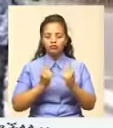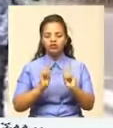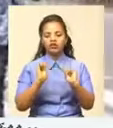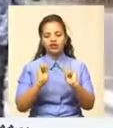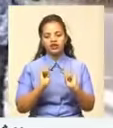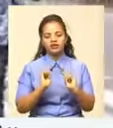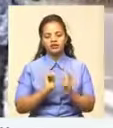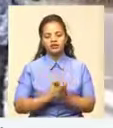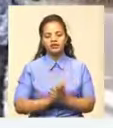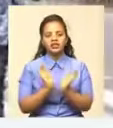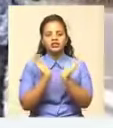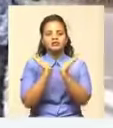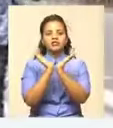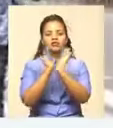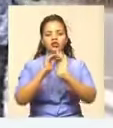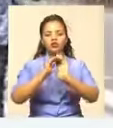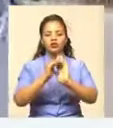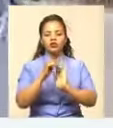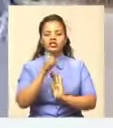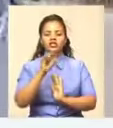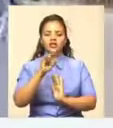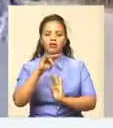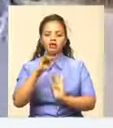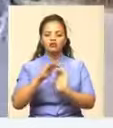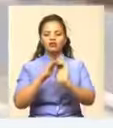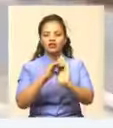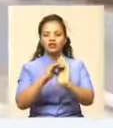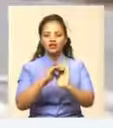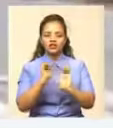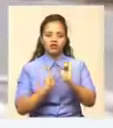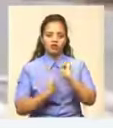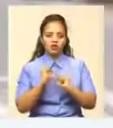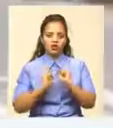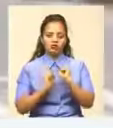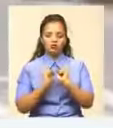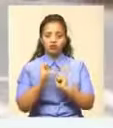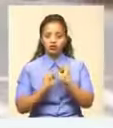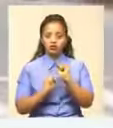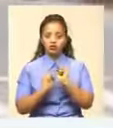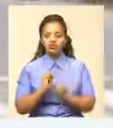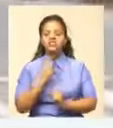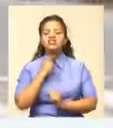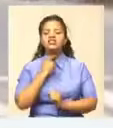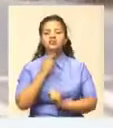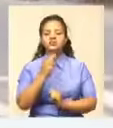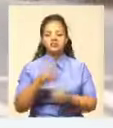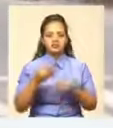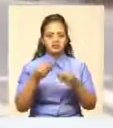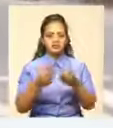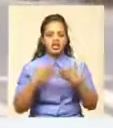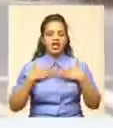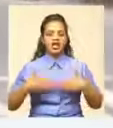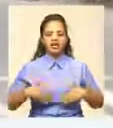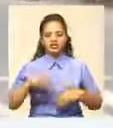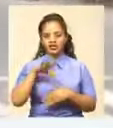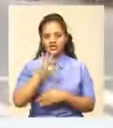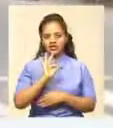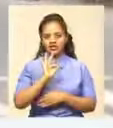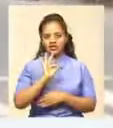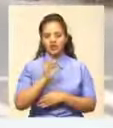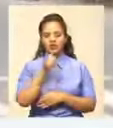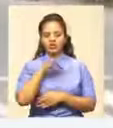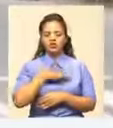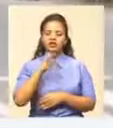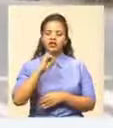ሞክረናል የብልጽግናን ወክለው ኢዜማን ወክለውም እንዲሁ የሚወዳደሩ የተወዳደሩ ድምጻቸውን የሰጡ አካላትን አገኝተናል